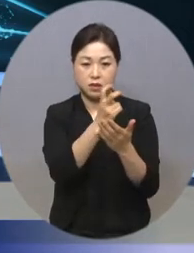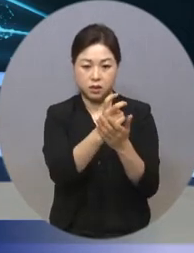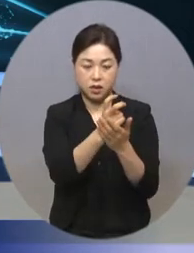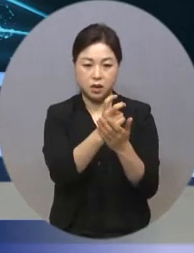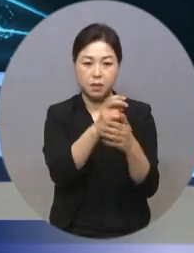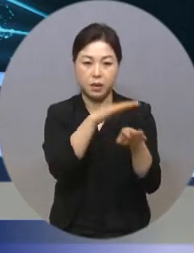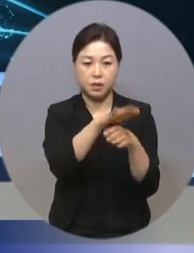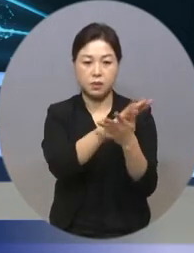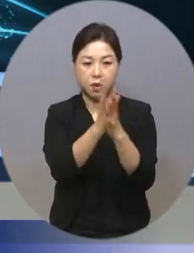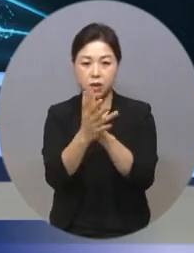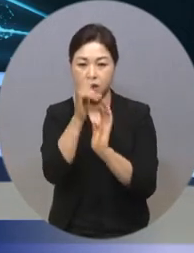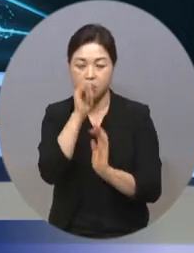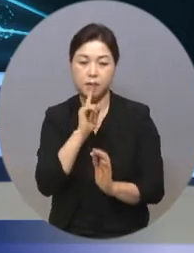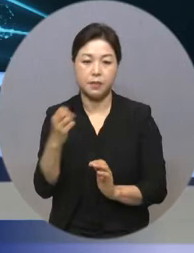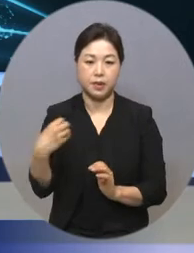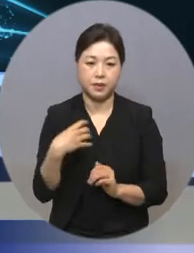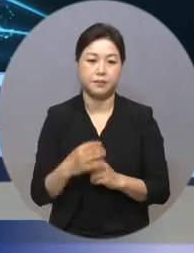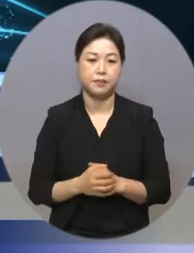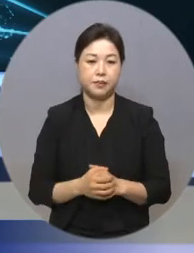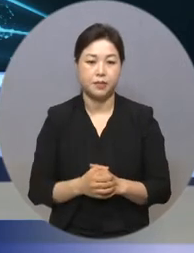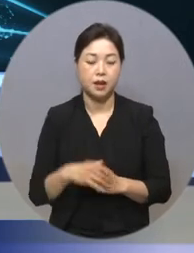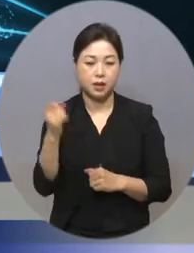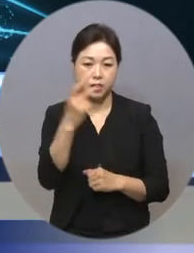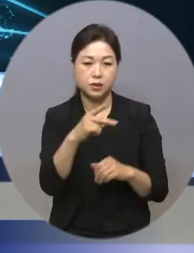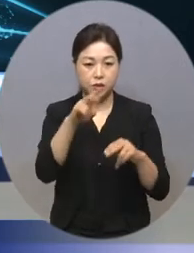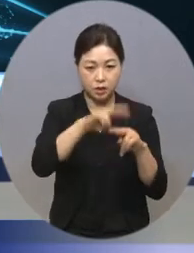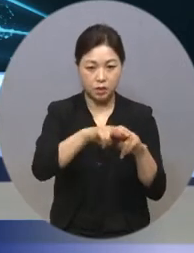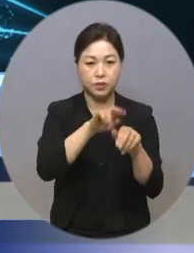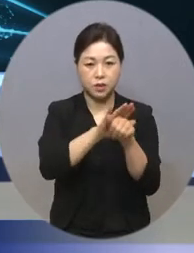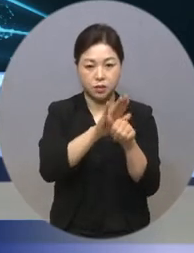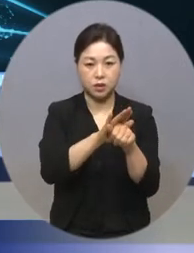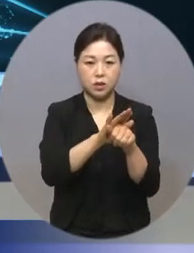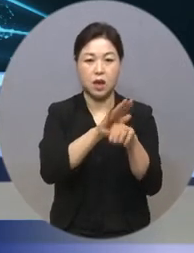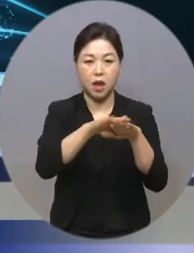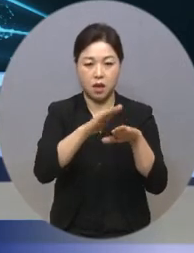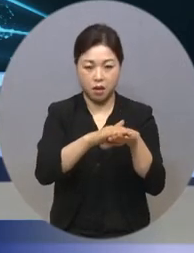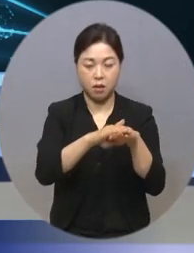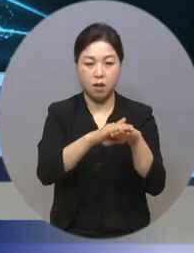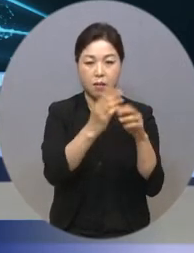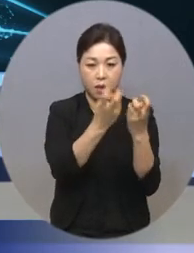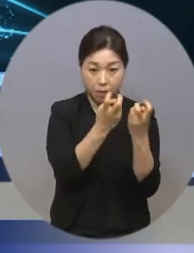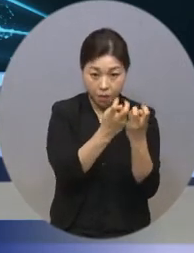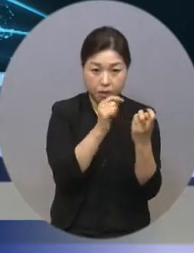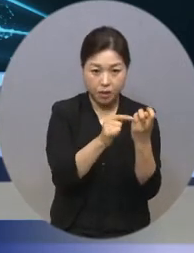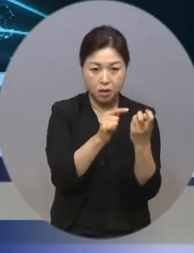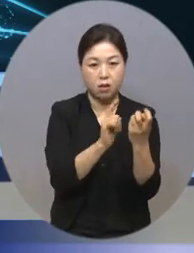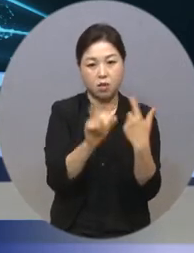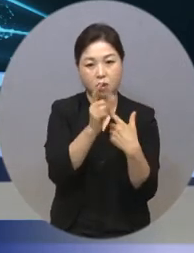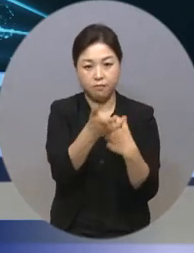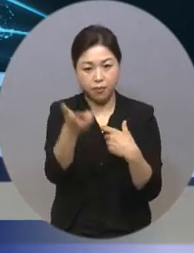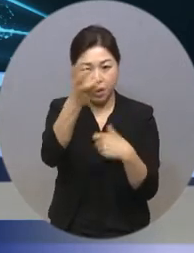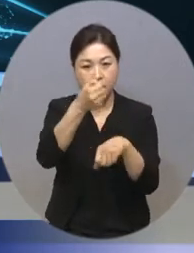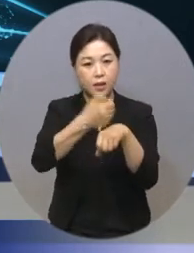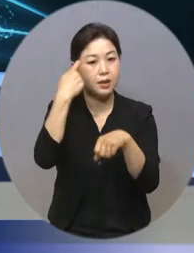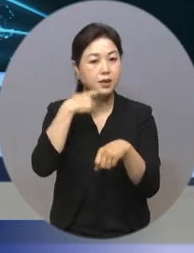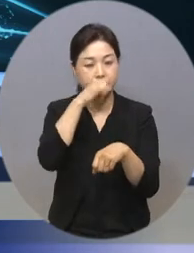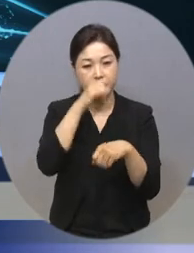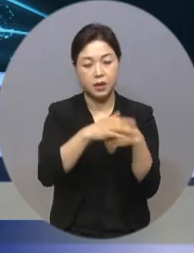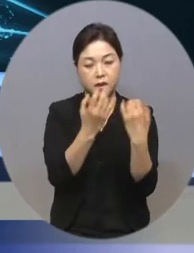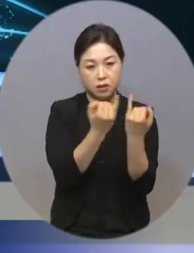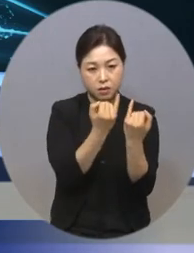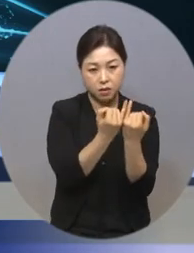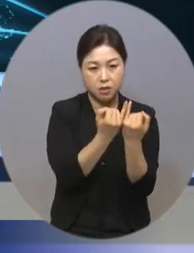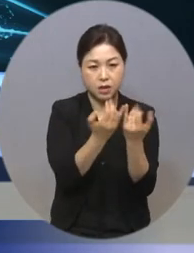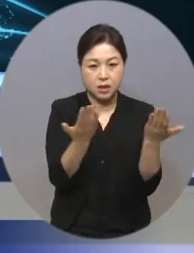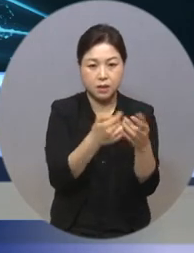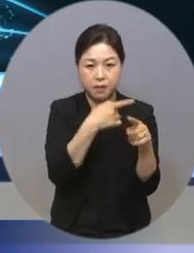전환이라는 평가가 나오는데요. 재취업 지원이라는 해결책 제시에서 한 발 더 나아갑니다. 여성들이 경력